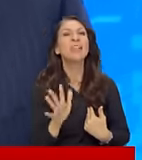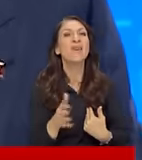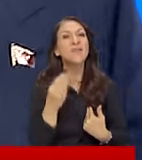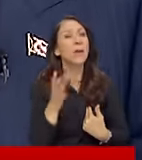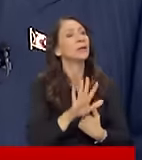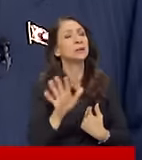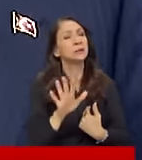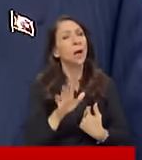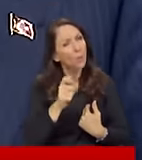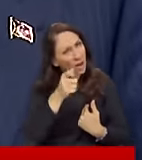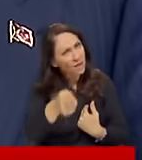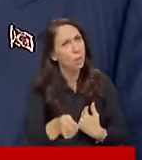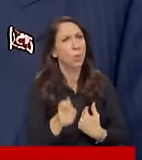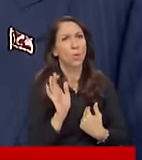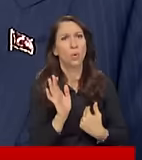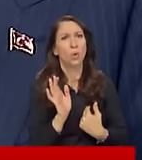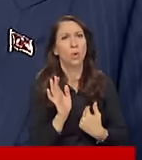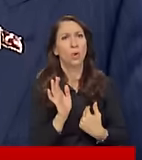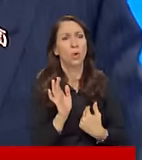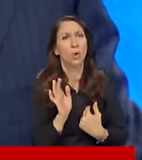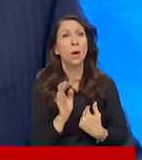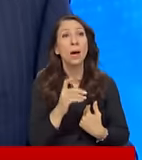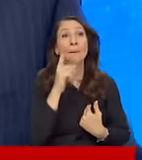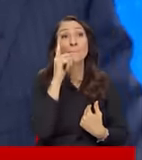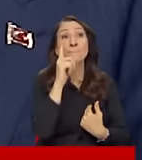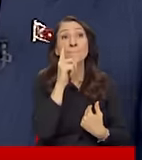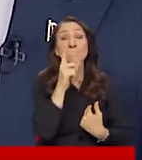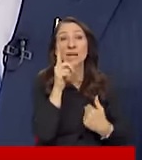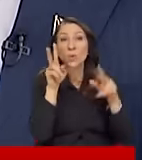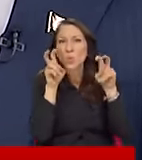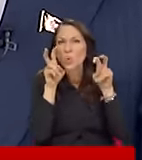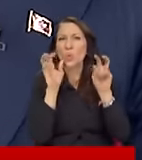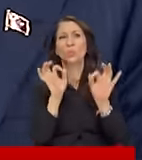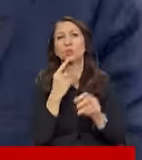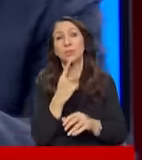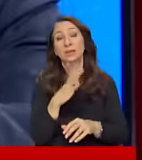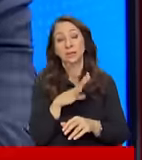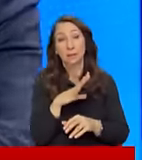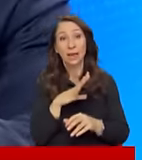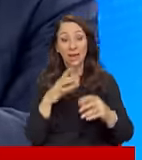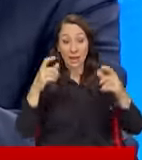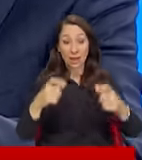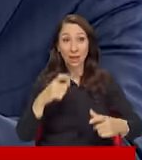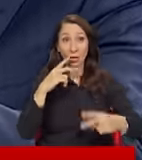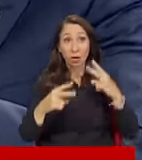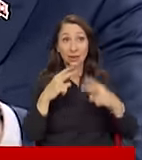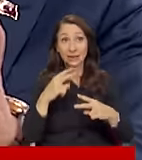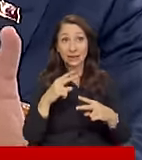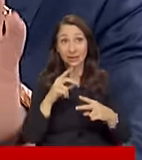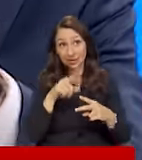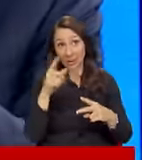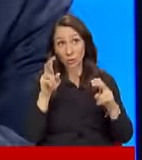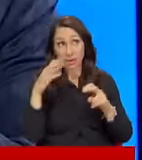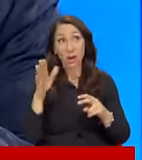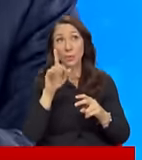vermek değil, onurlu. Parasını veriyor kardeşim. Bir hususun da altını çizmek isterim. Kent lokantasından diğer hususa da